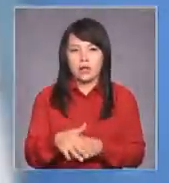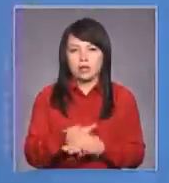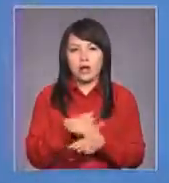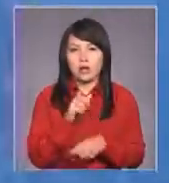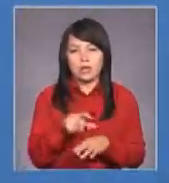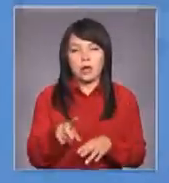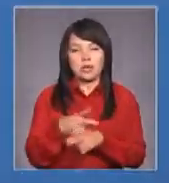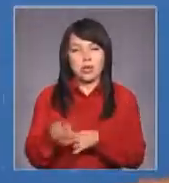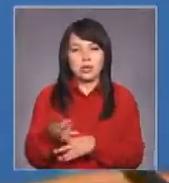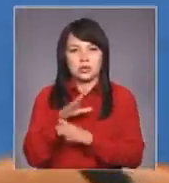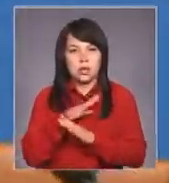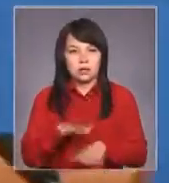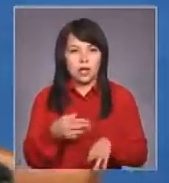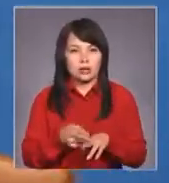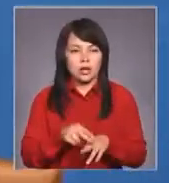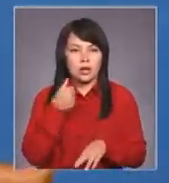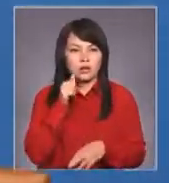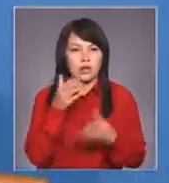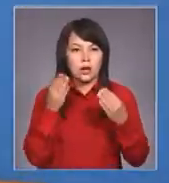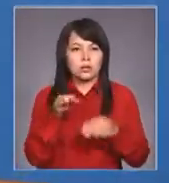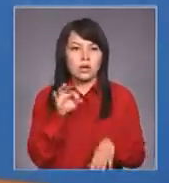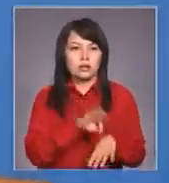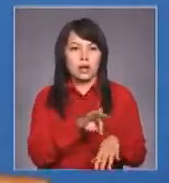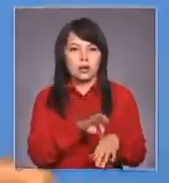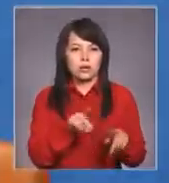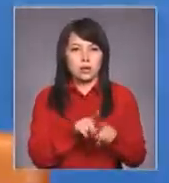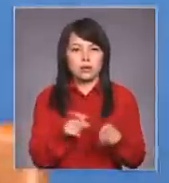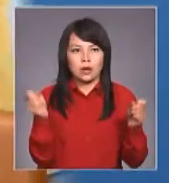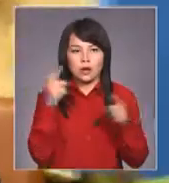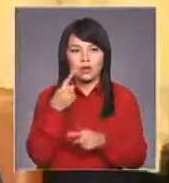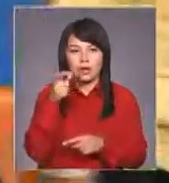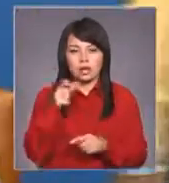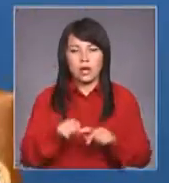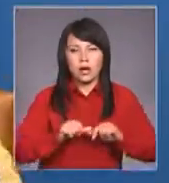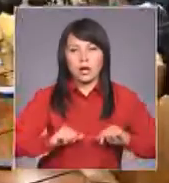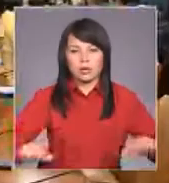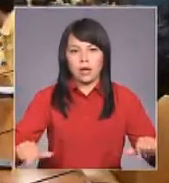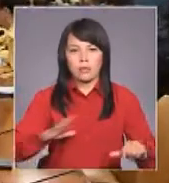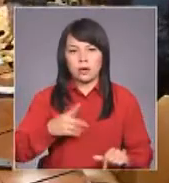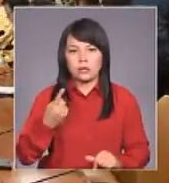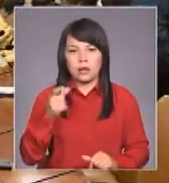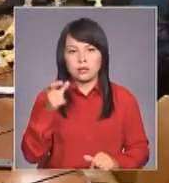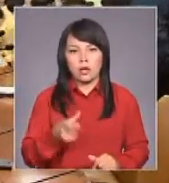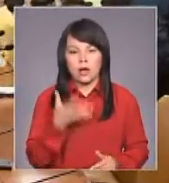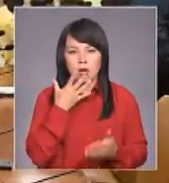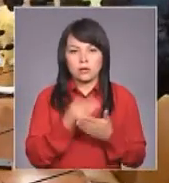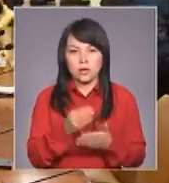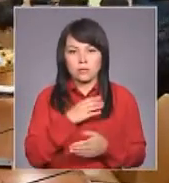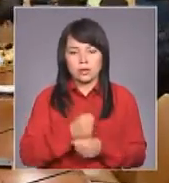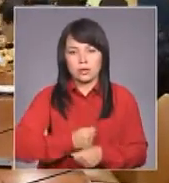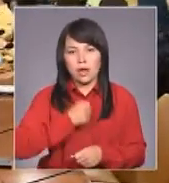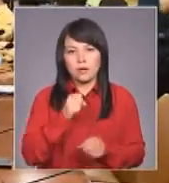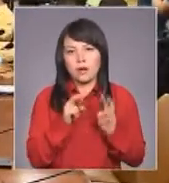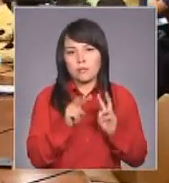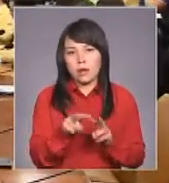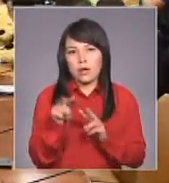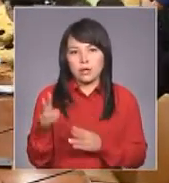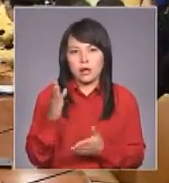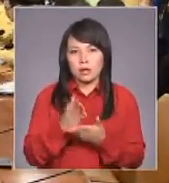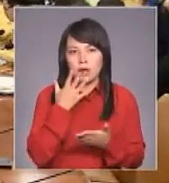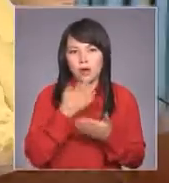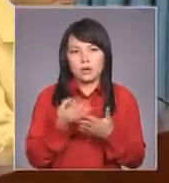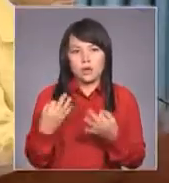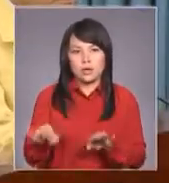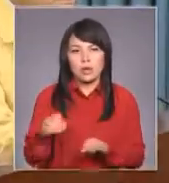адам жұқтырмаған. Кеше ғана осы ауруға шалдықты деген күдікпен карантинге жабылған ең соңғы адам қатаң бақылаудан шығарылды.